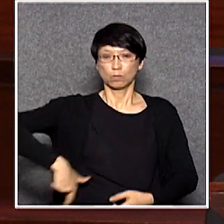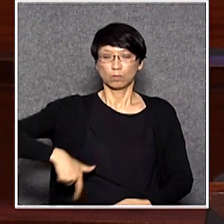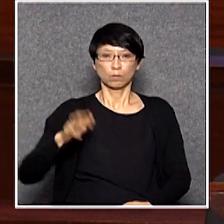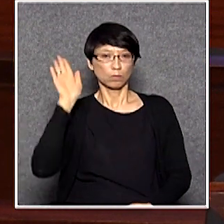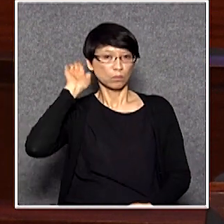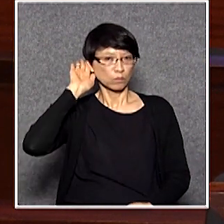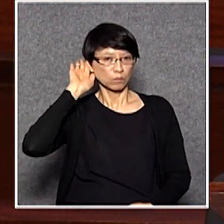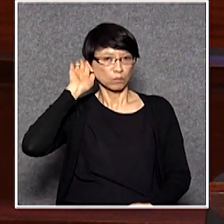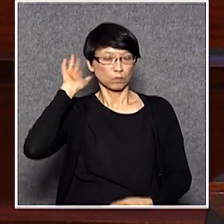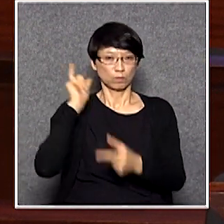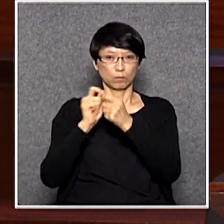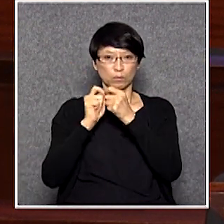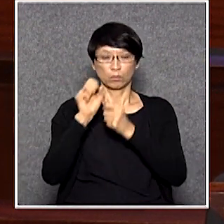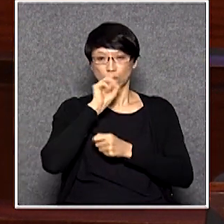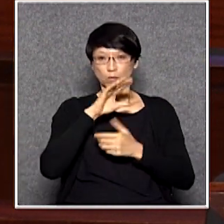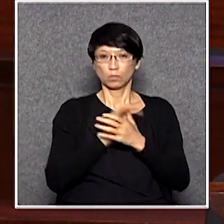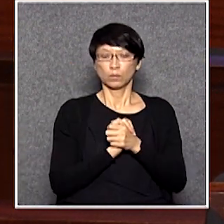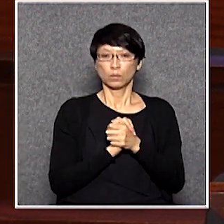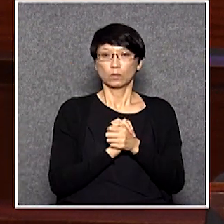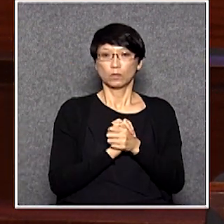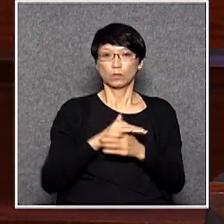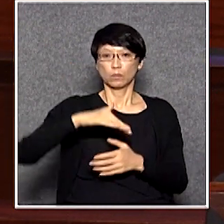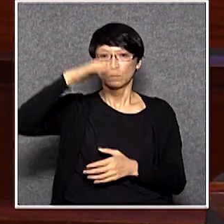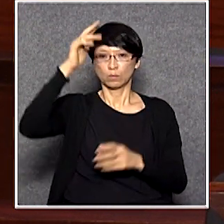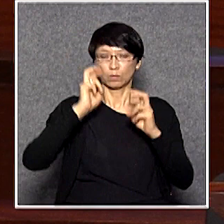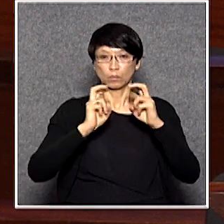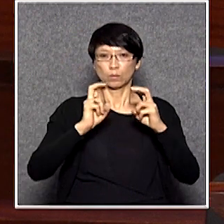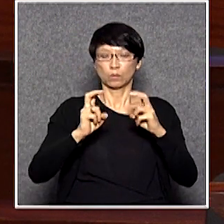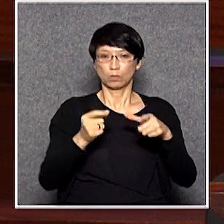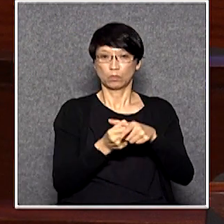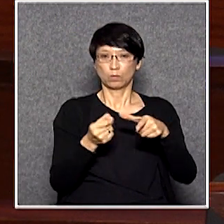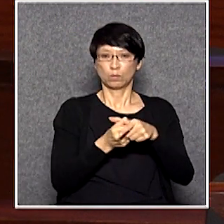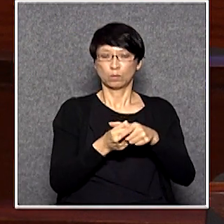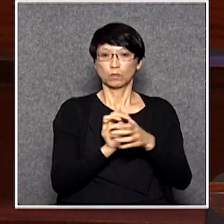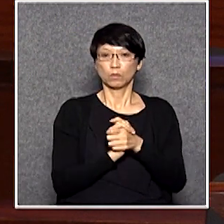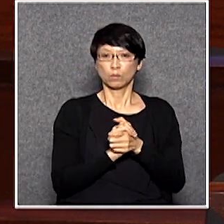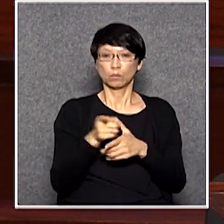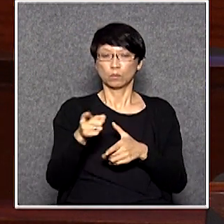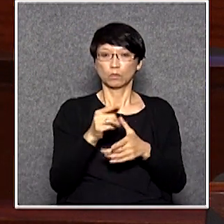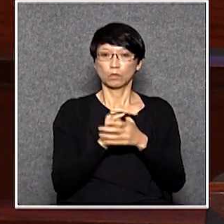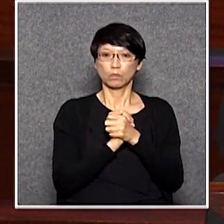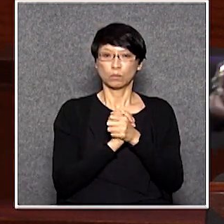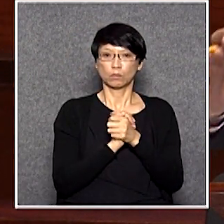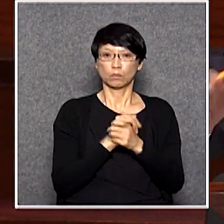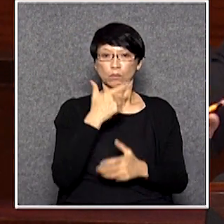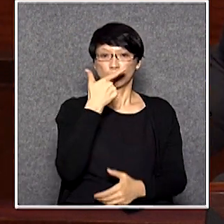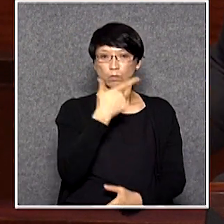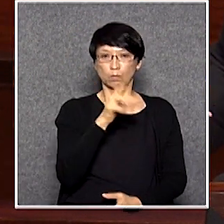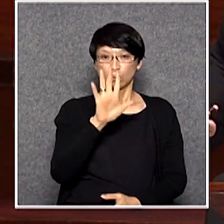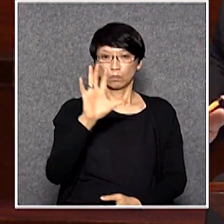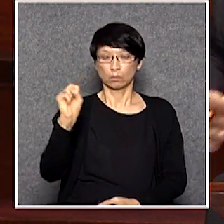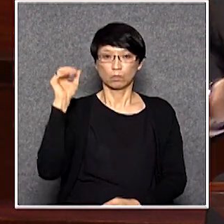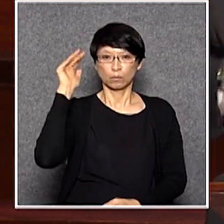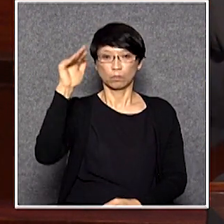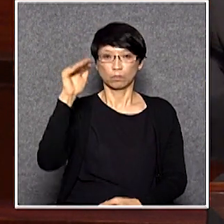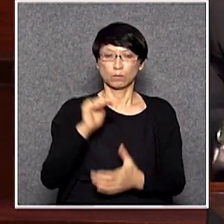息，即是來自這個高鐵承建商的估算，高鐵造價將會高達850億，即